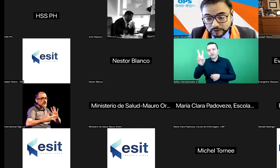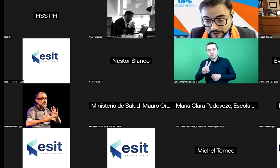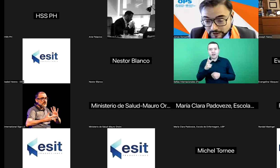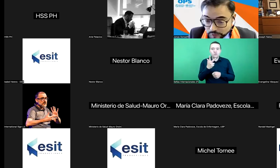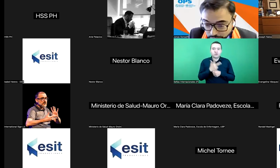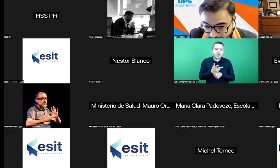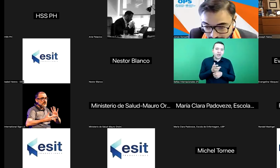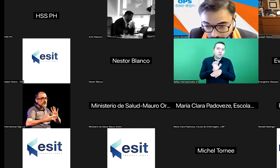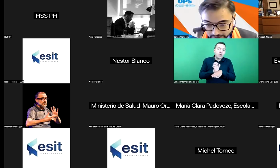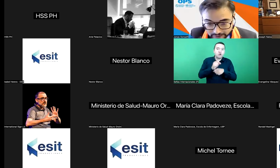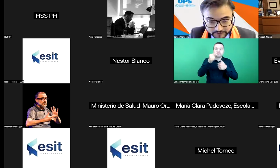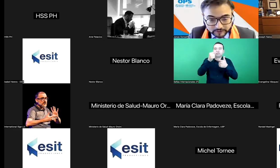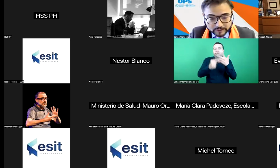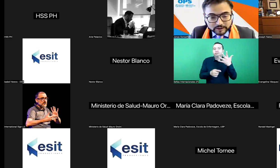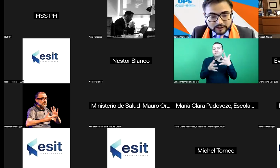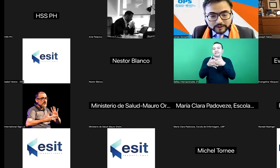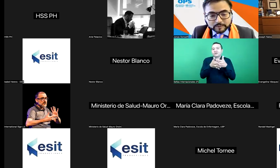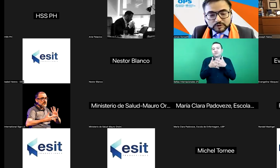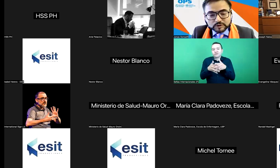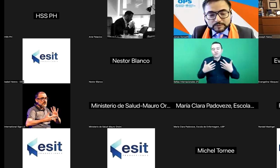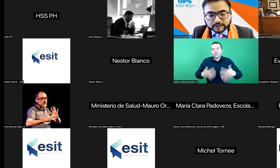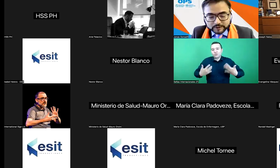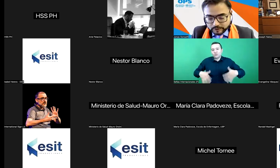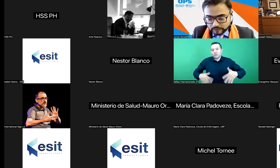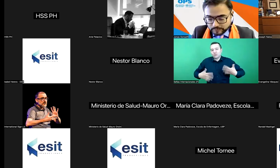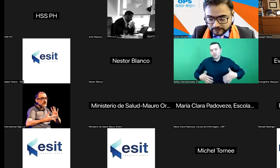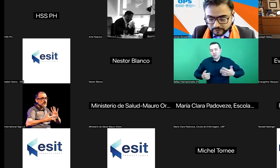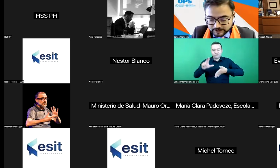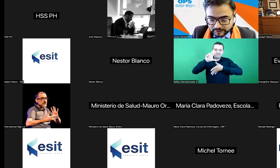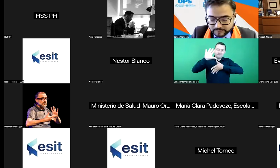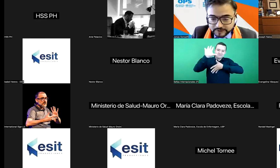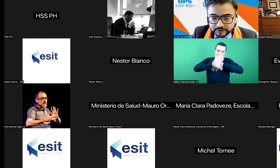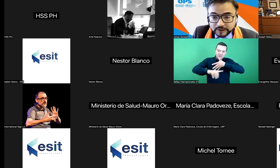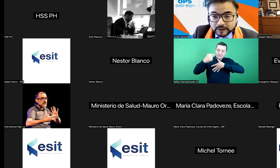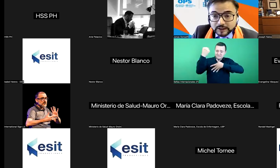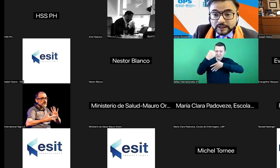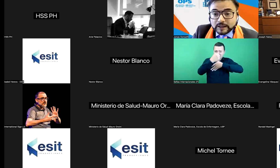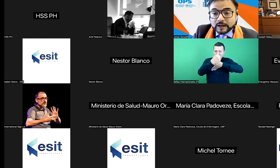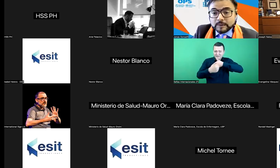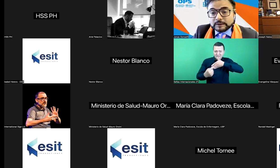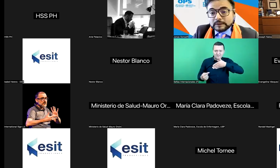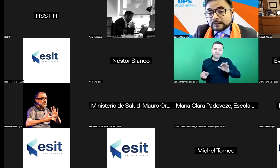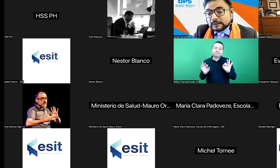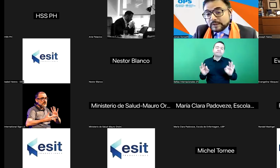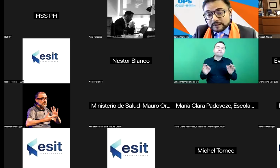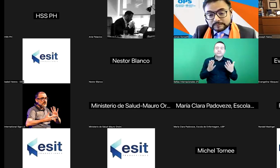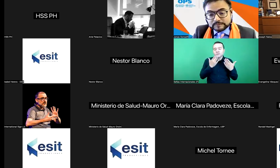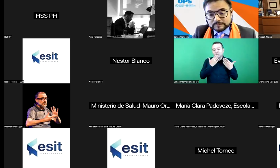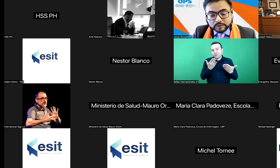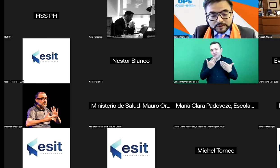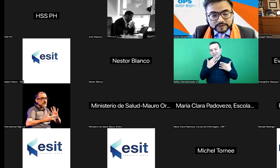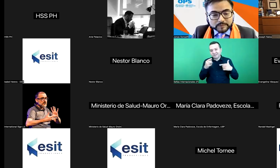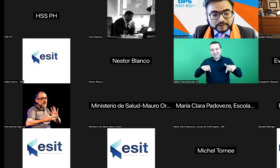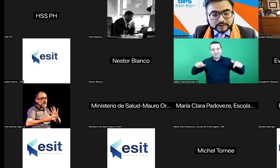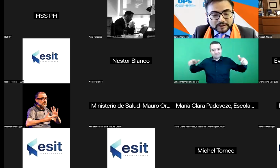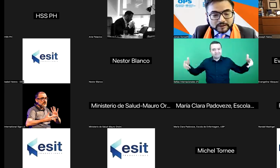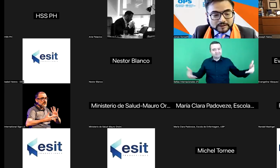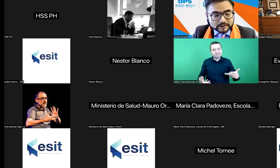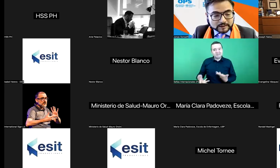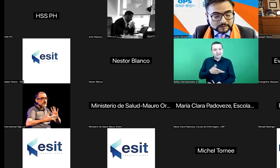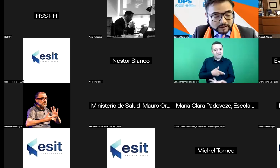le Venezuela, l'Équateur et d'autres pays en dehors de la région. Merci beaucoup d'être là.